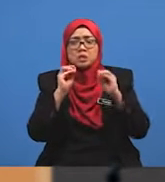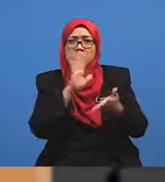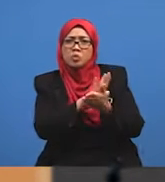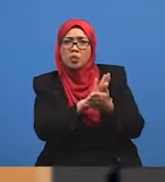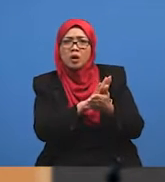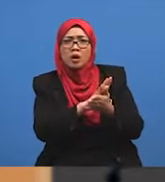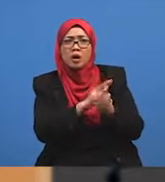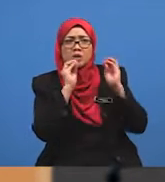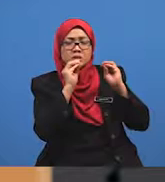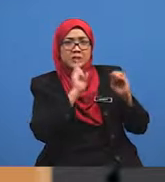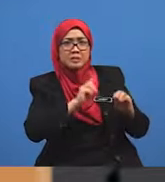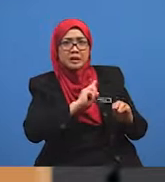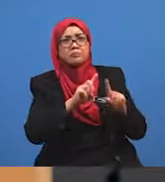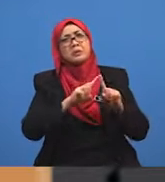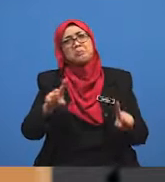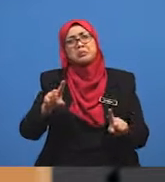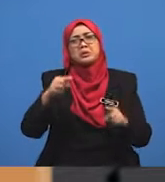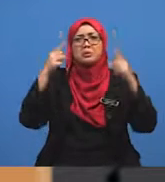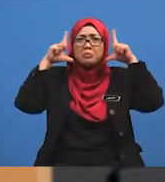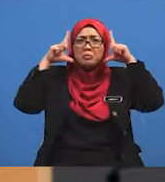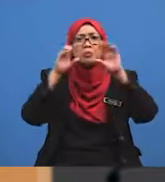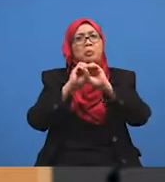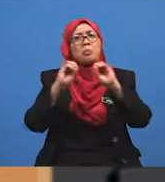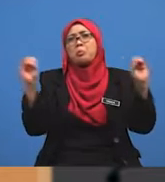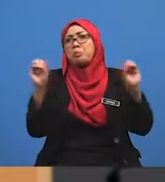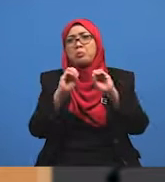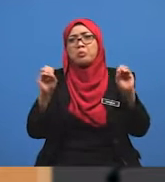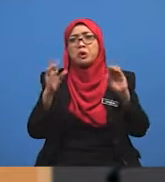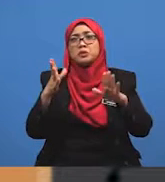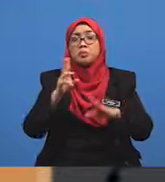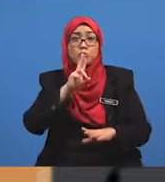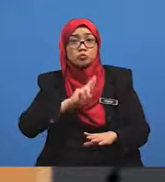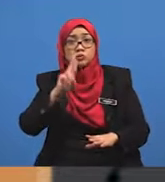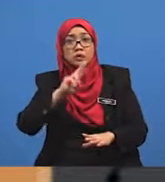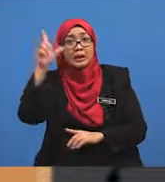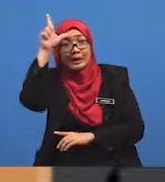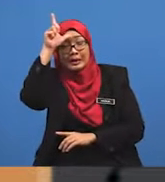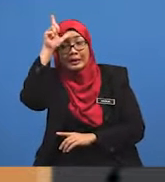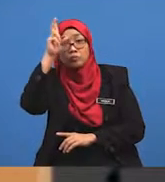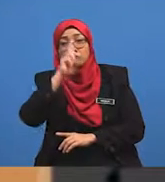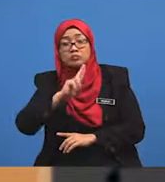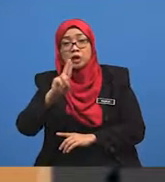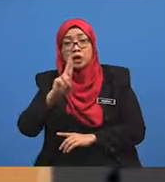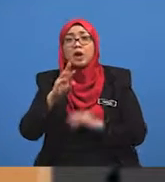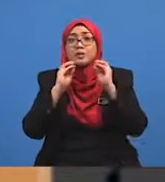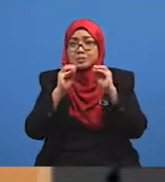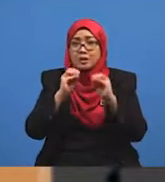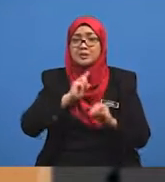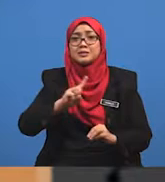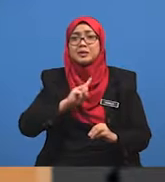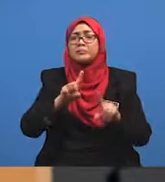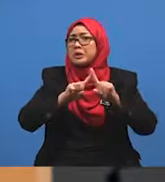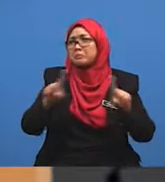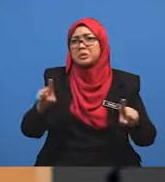atau seorang ustaz memakai seluar pendek yang buka aurat, atau seorang imam mengaku dan memperjuangkan gay